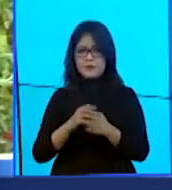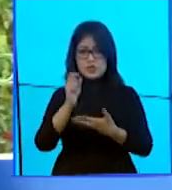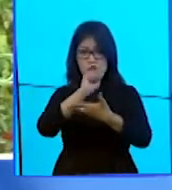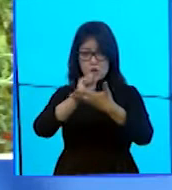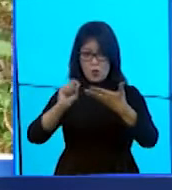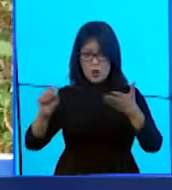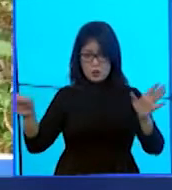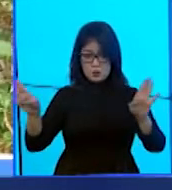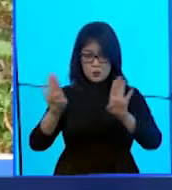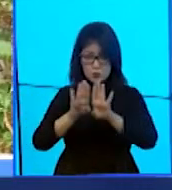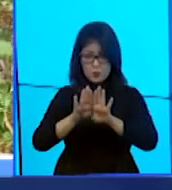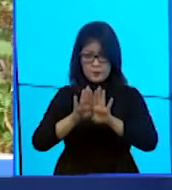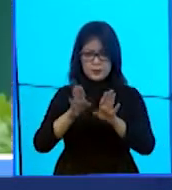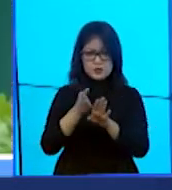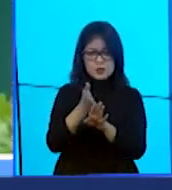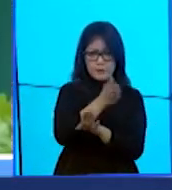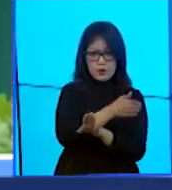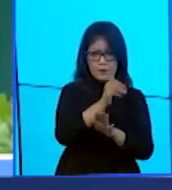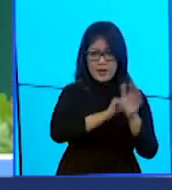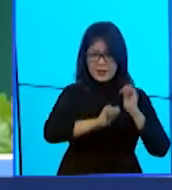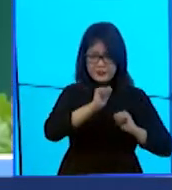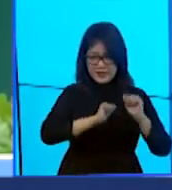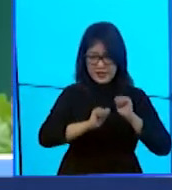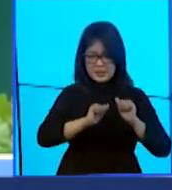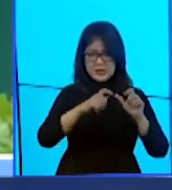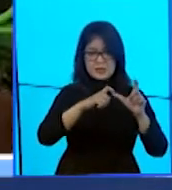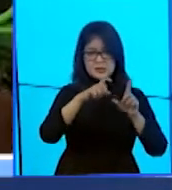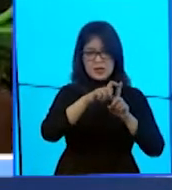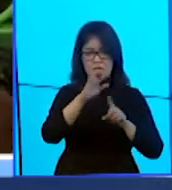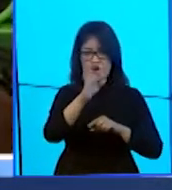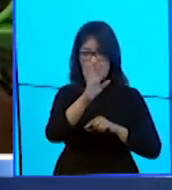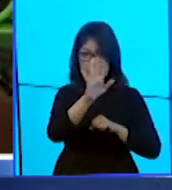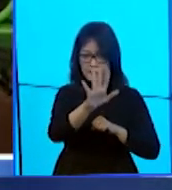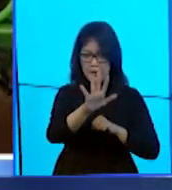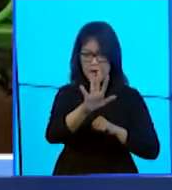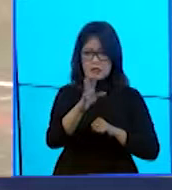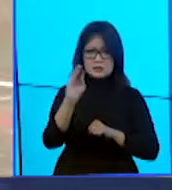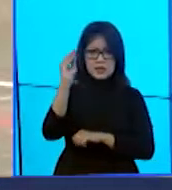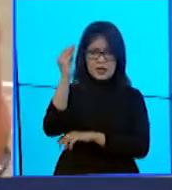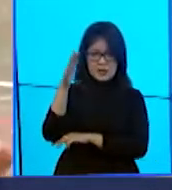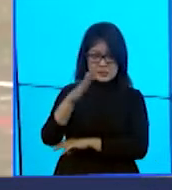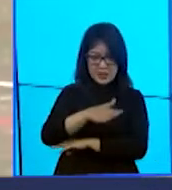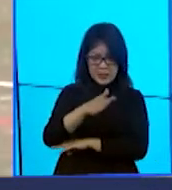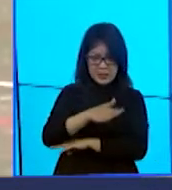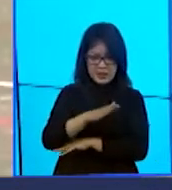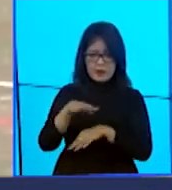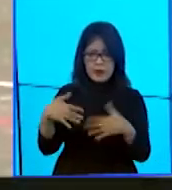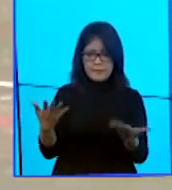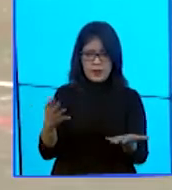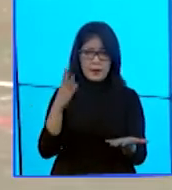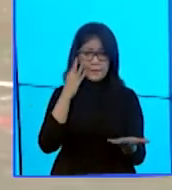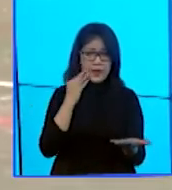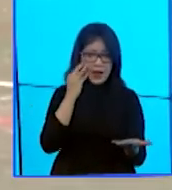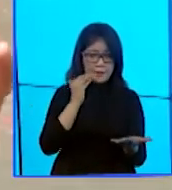penutupan kegiatan pembelajaran tatap muka di SD Negeri 05 Jagakarsa, Jakarta Selatan ini menjadi pembelajaran bagi pihak